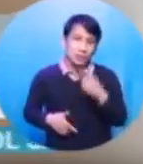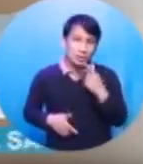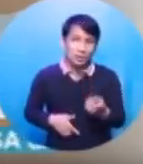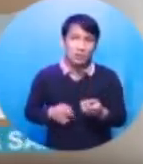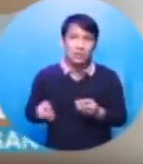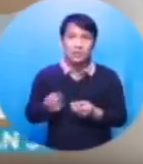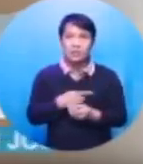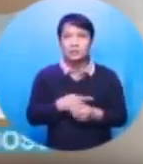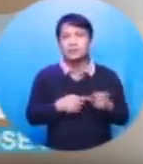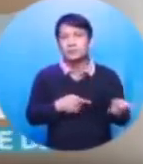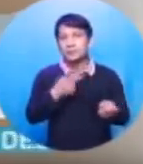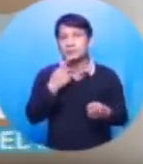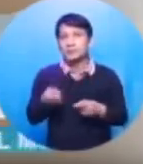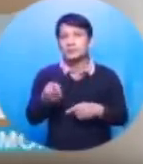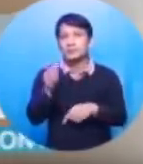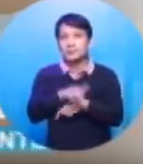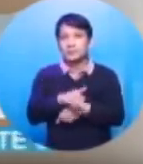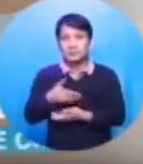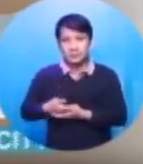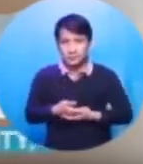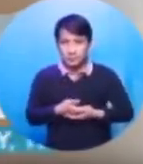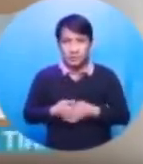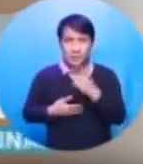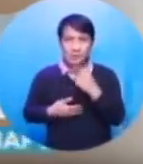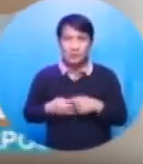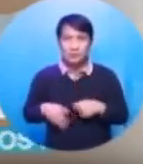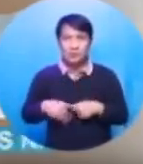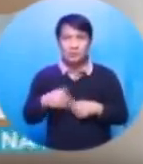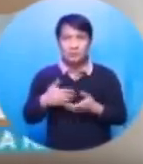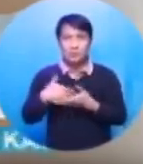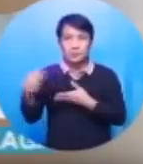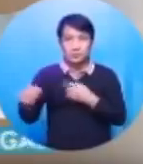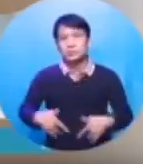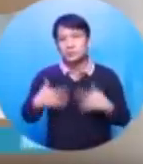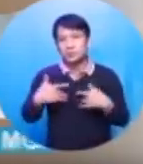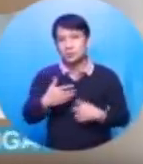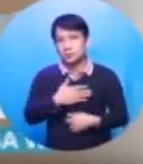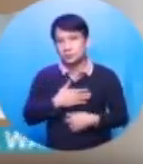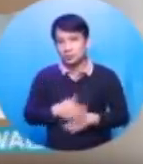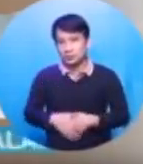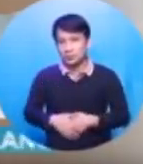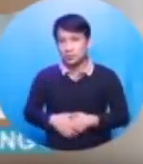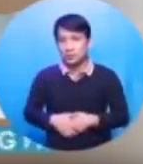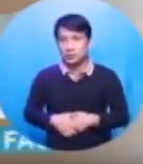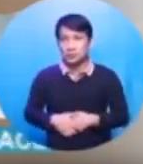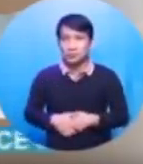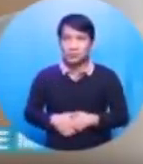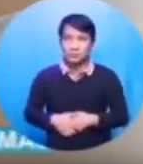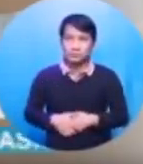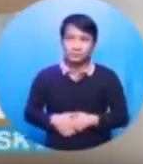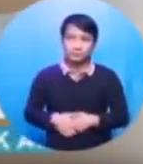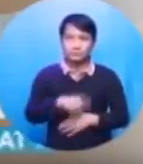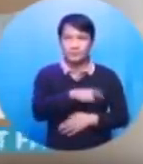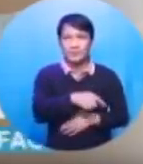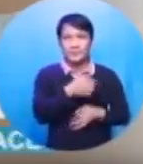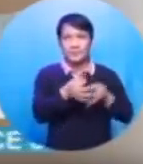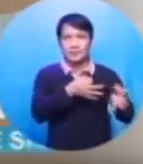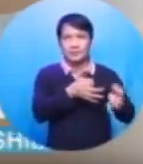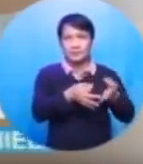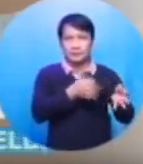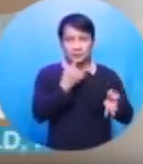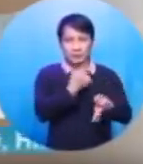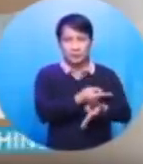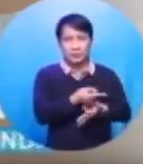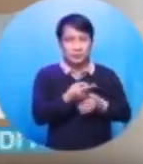yan lagi pinaano pang ba-blackmail ngayong bata para po hindi siya umaalis sa buhay ko. Hindi naman, sir, ganun, sir. Pinaliwanag po naman sa kanya